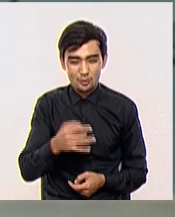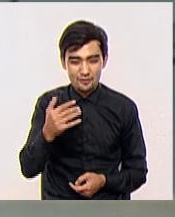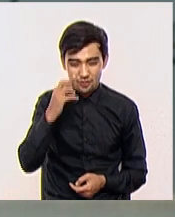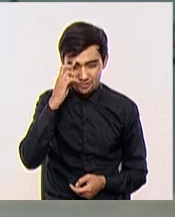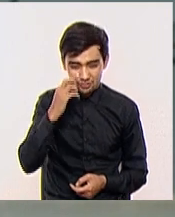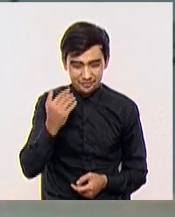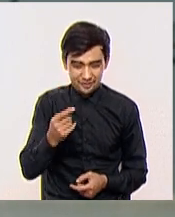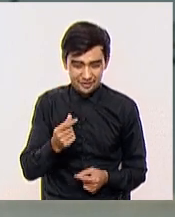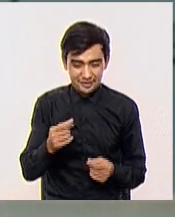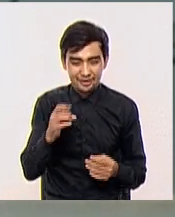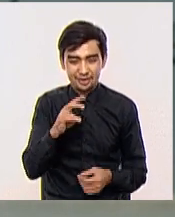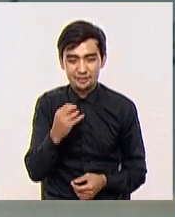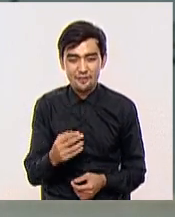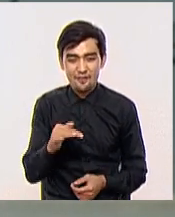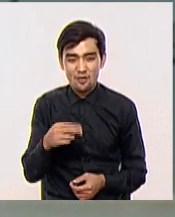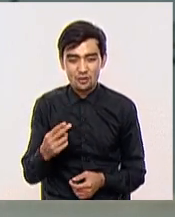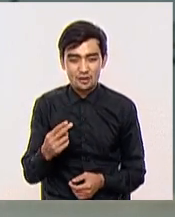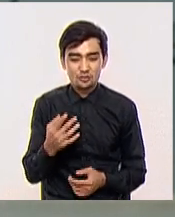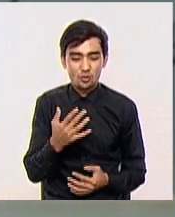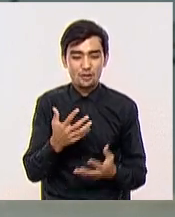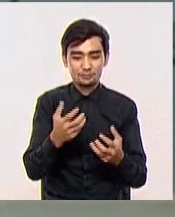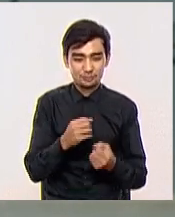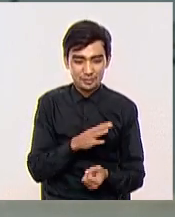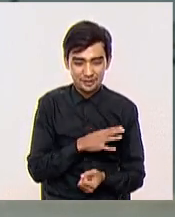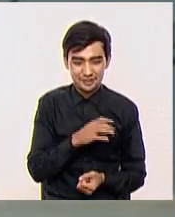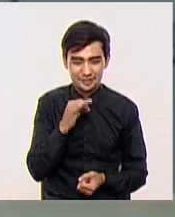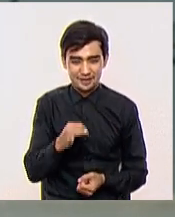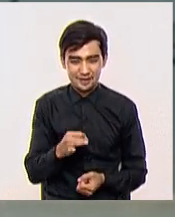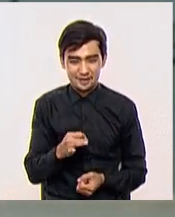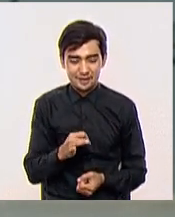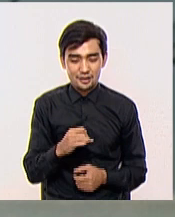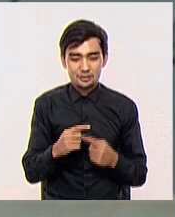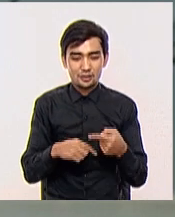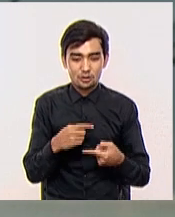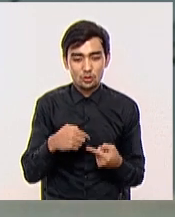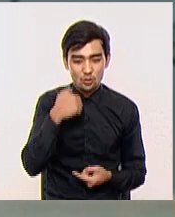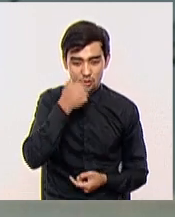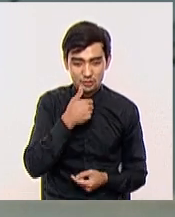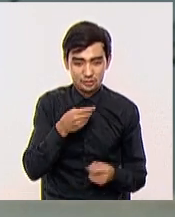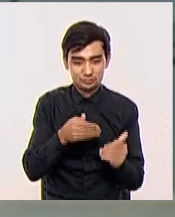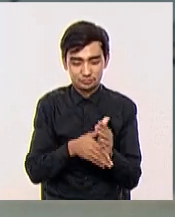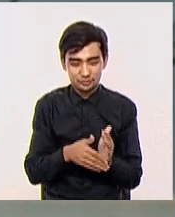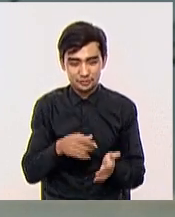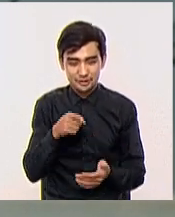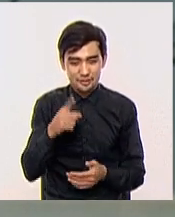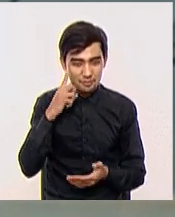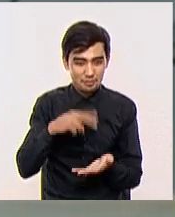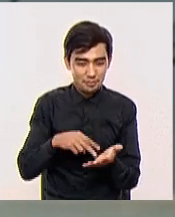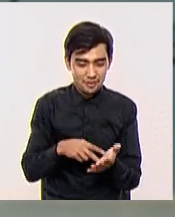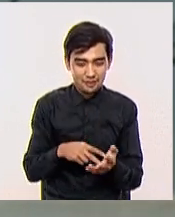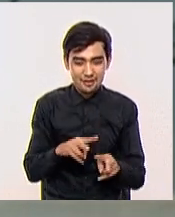осы ұлттық қордан қанша қаржы республикалық бюджетті келесі жылда жұмсалатын соның жоспарын